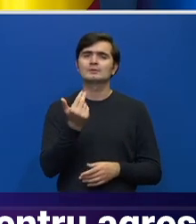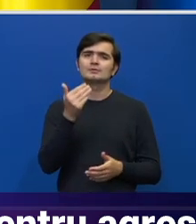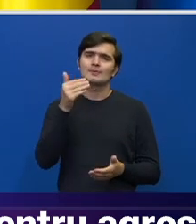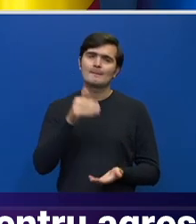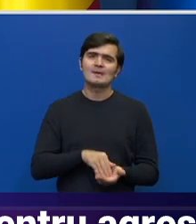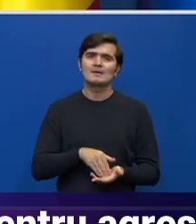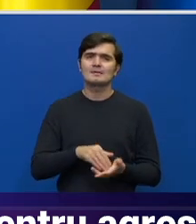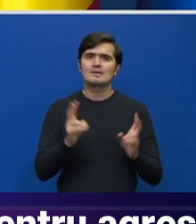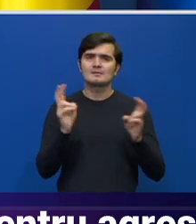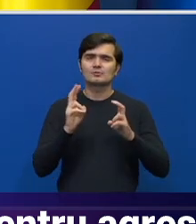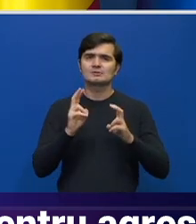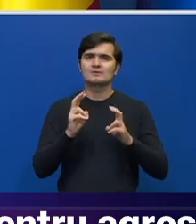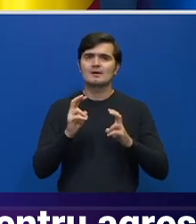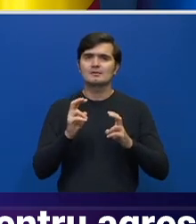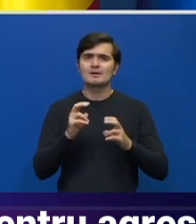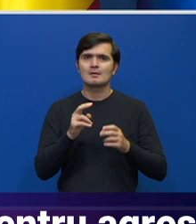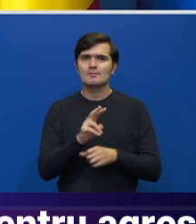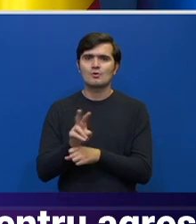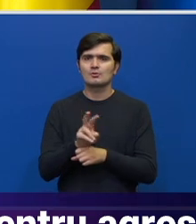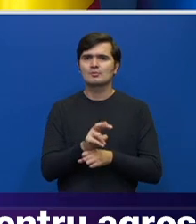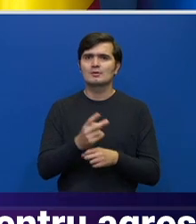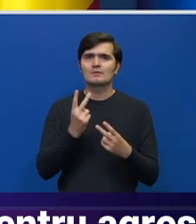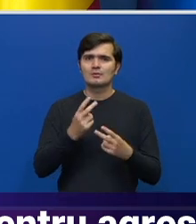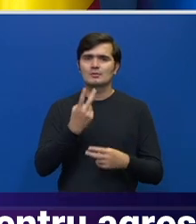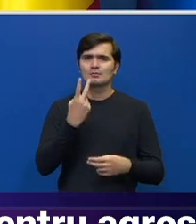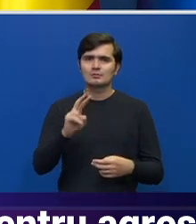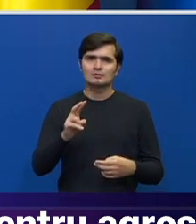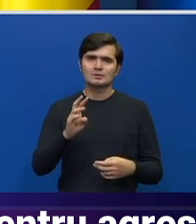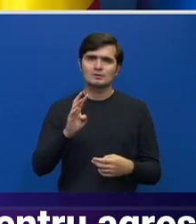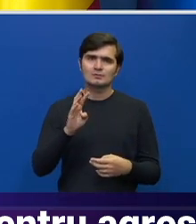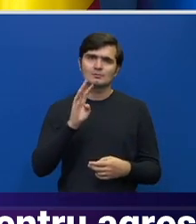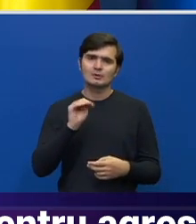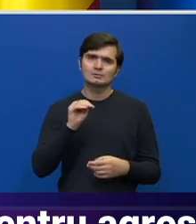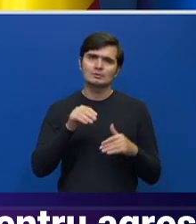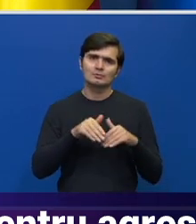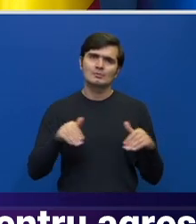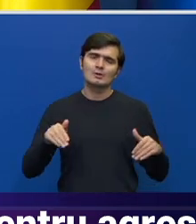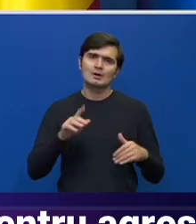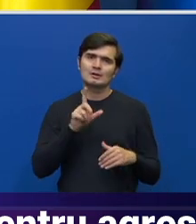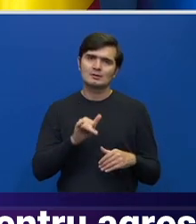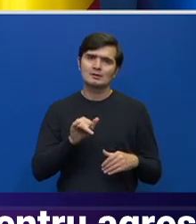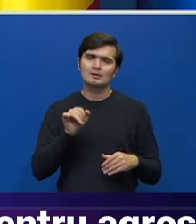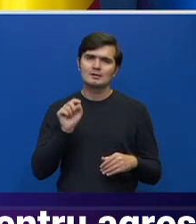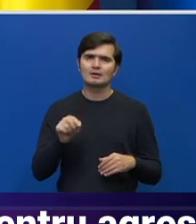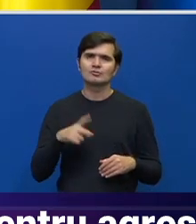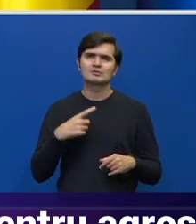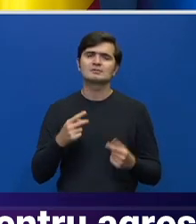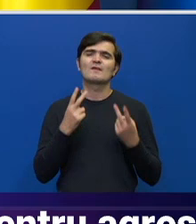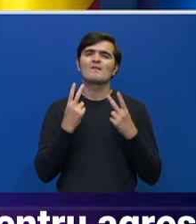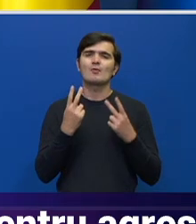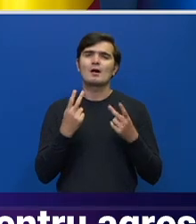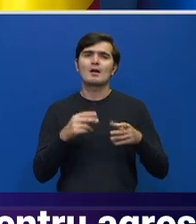de dispozitive de monitorizare în valoare totală de 240 de milioane de lei. Aceasta este